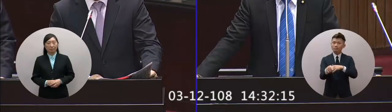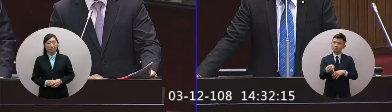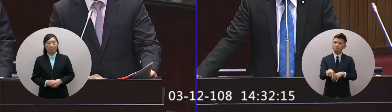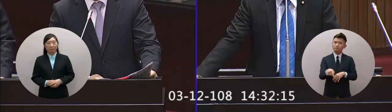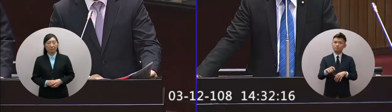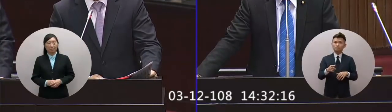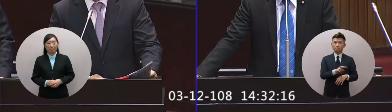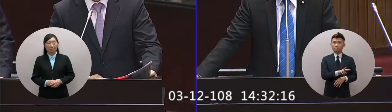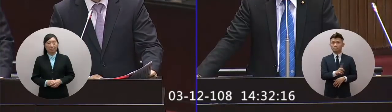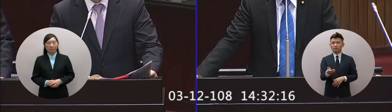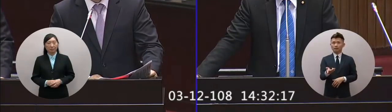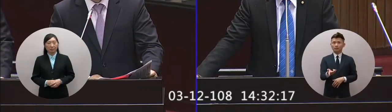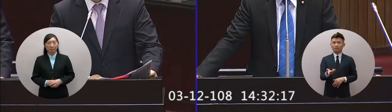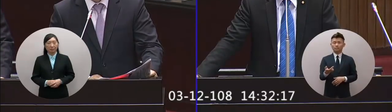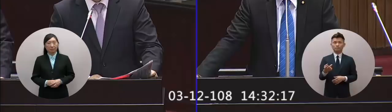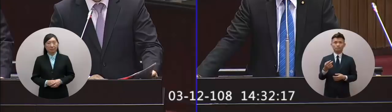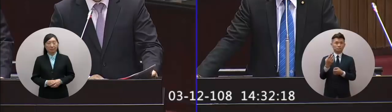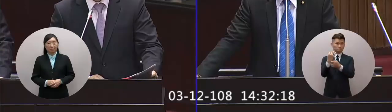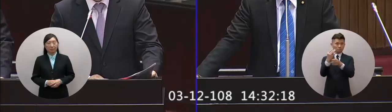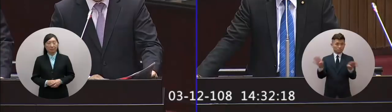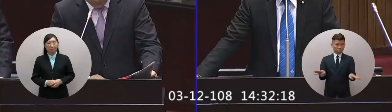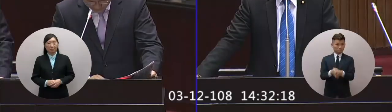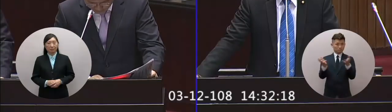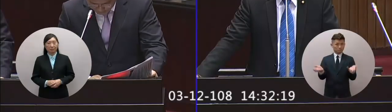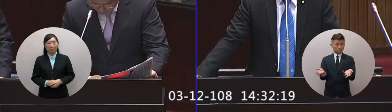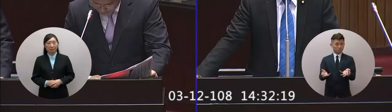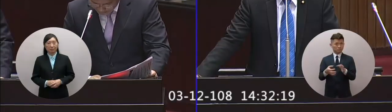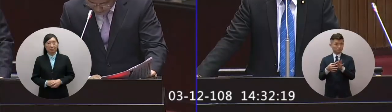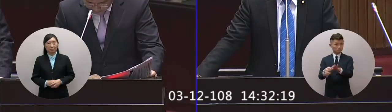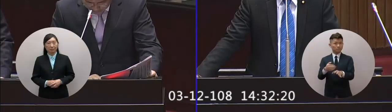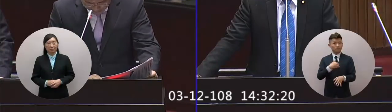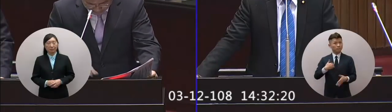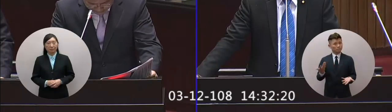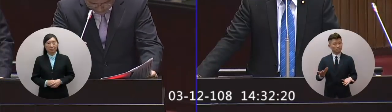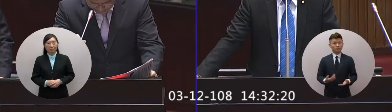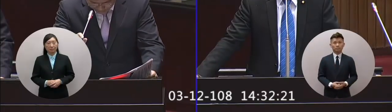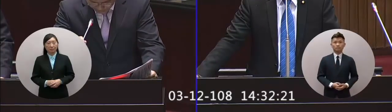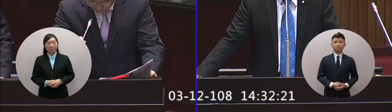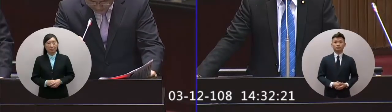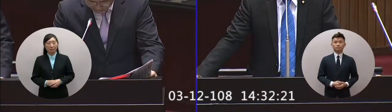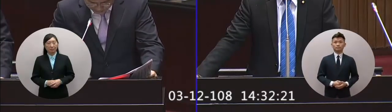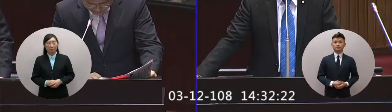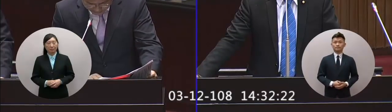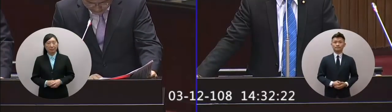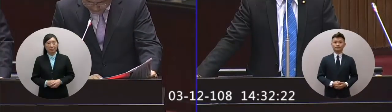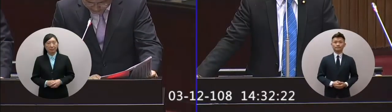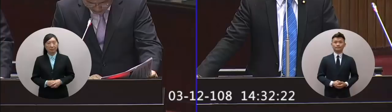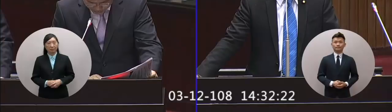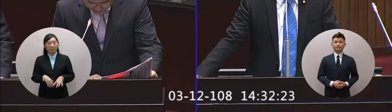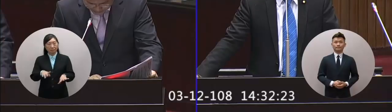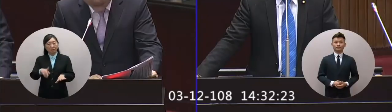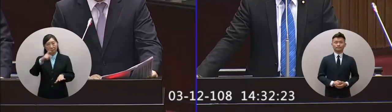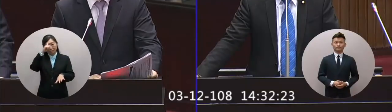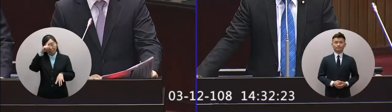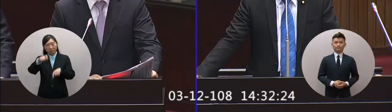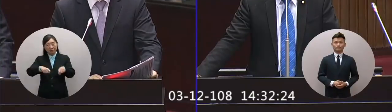概千里轨道的时间什么时候可以继续开工？ 当然我们希